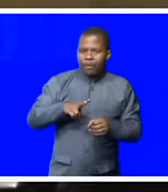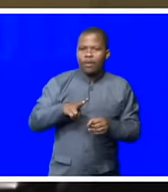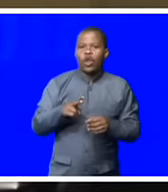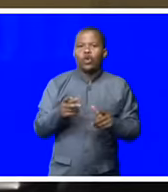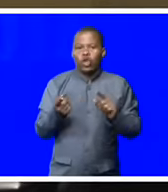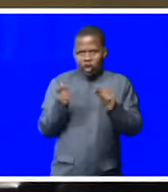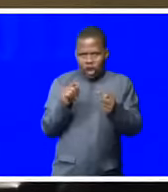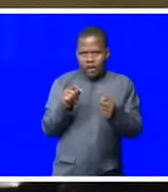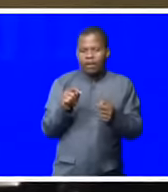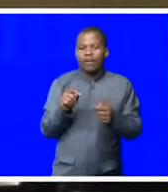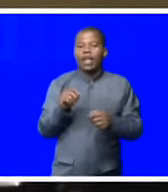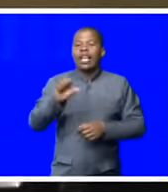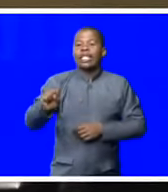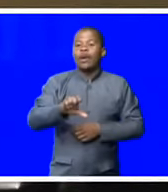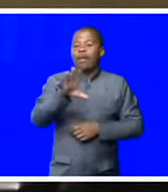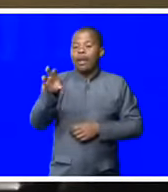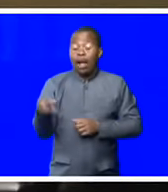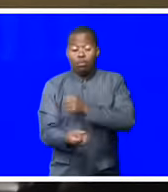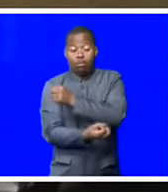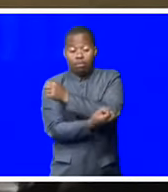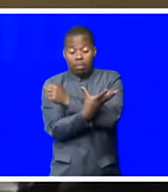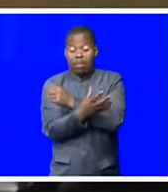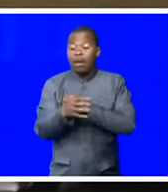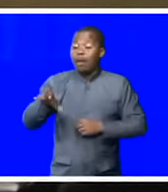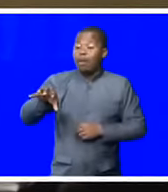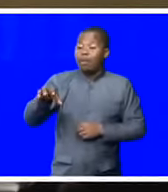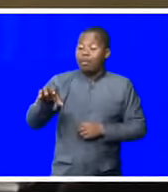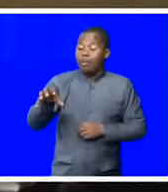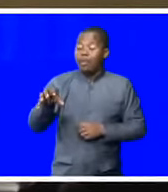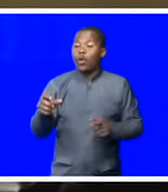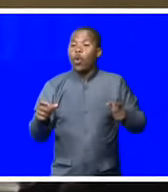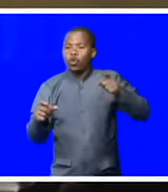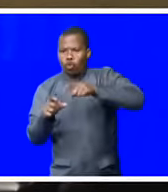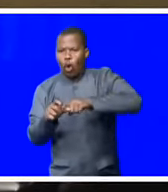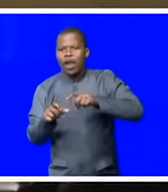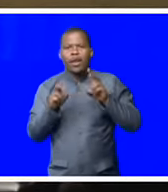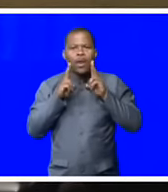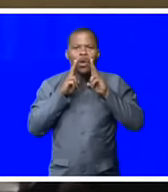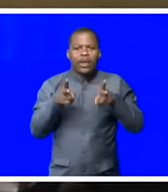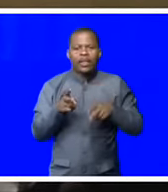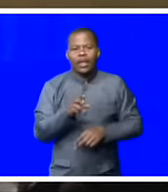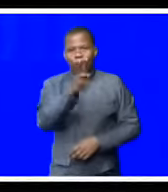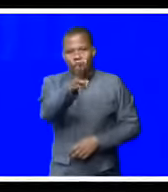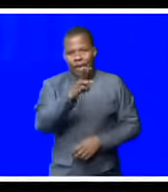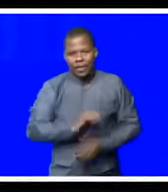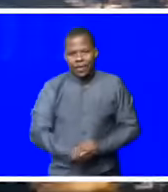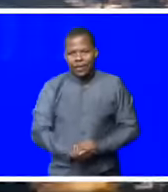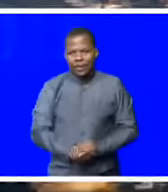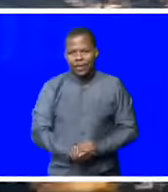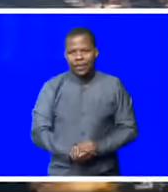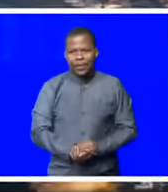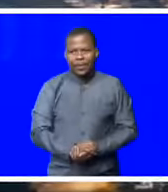eMpumalanga. Tindzabeni Eswatini TV kufika sifiso nxumalo nathemba Shabangu sikabunzini.